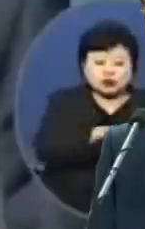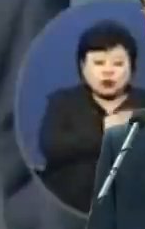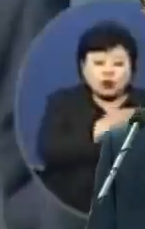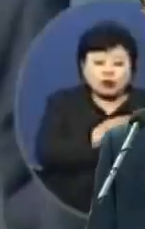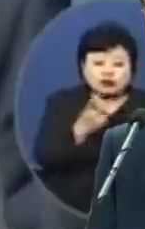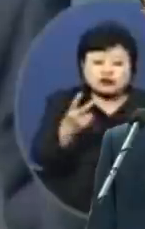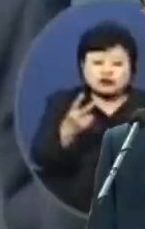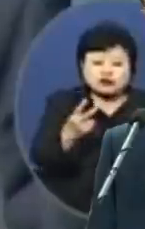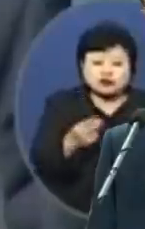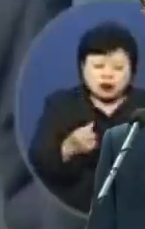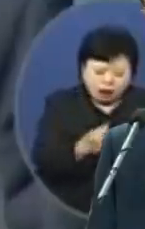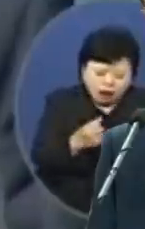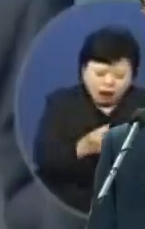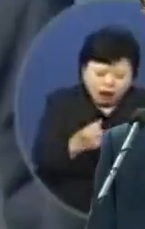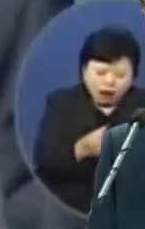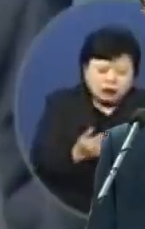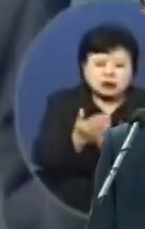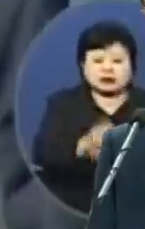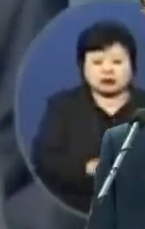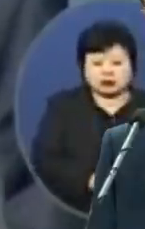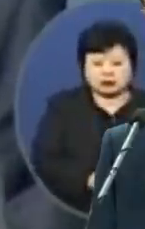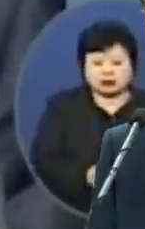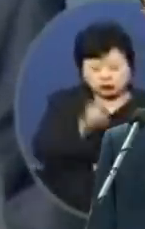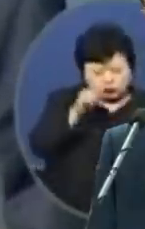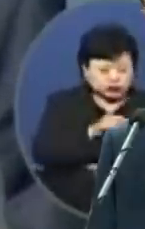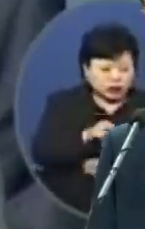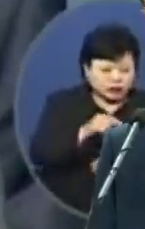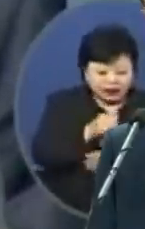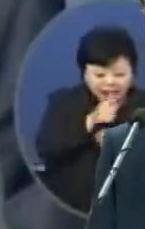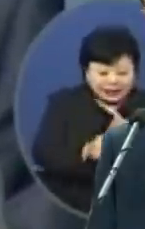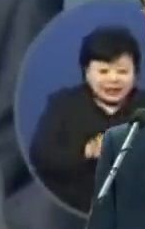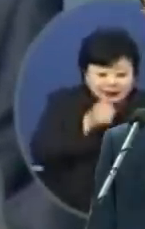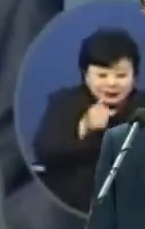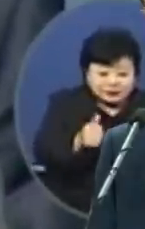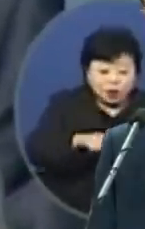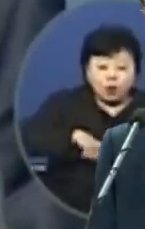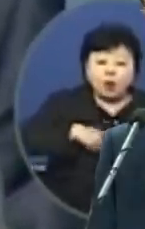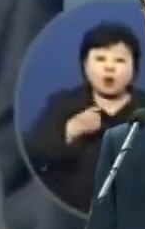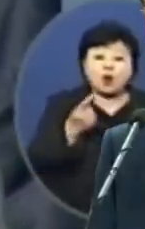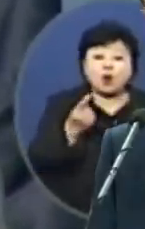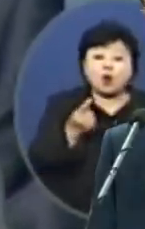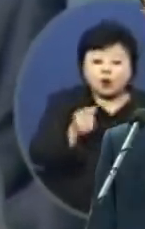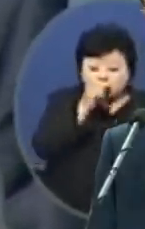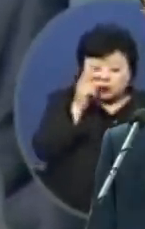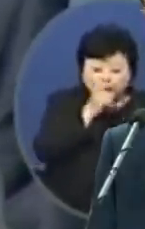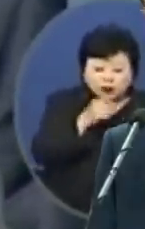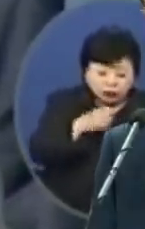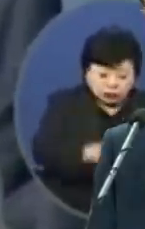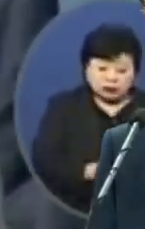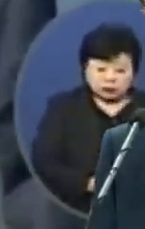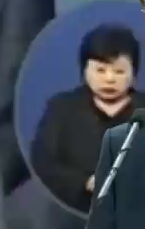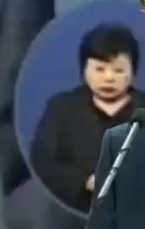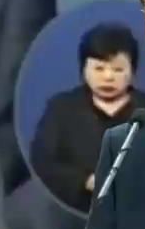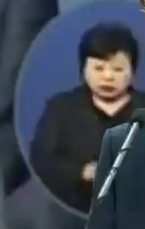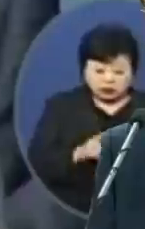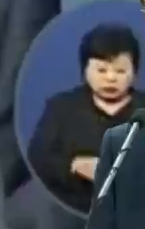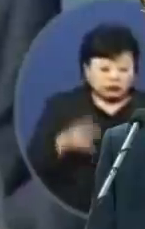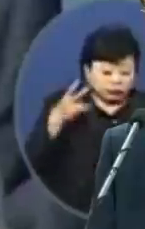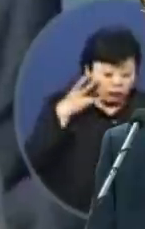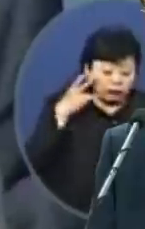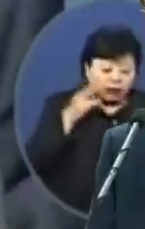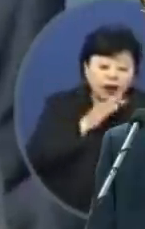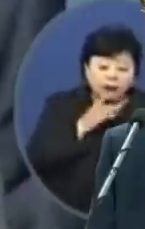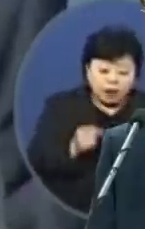싸움이 나게 되죠. 논쟁이 일어나죠. 우주 가운데 하나님 홀로 이것이 좋다 하면 우리가 좋은 줄 알고 예